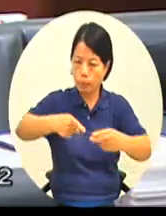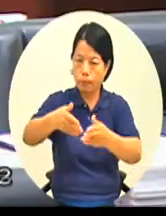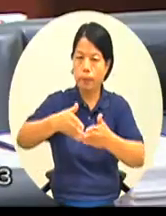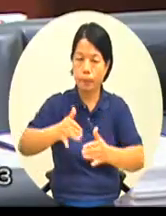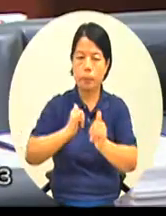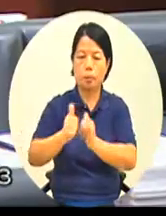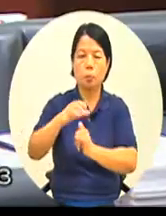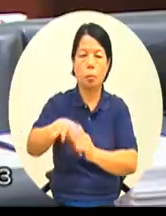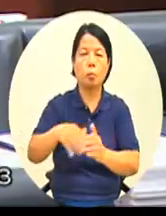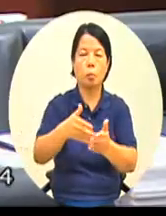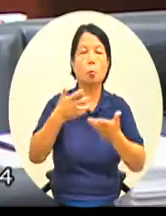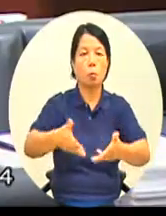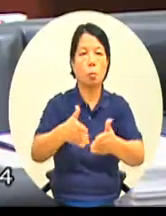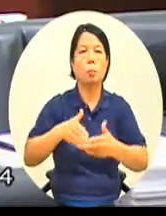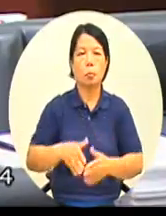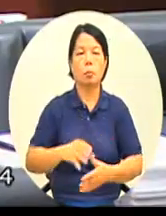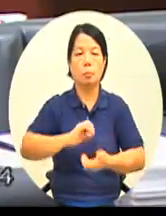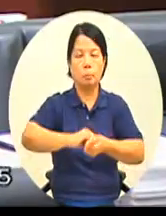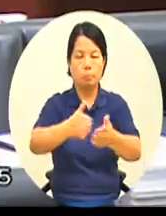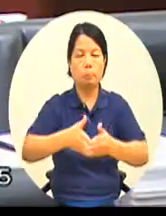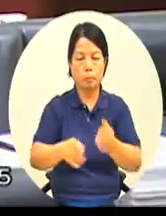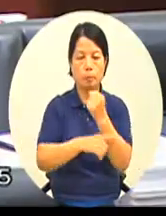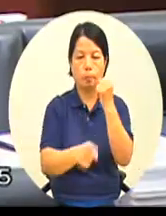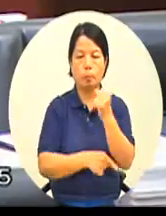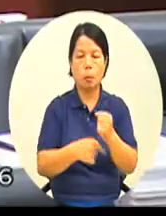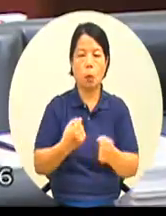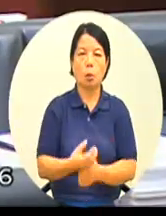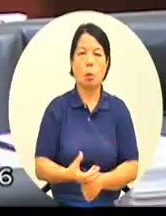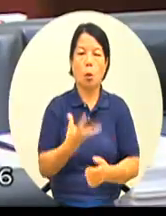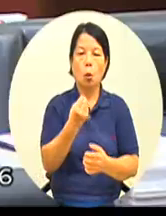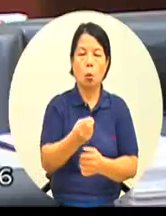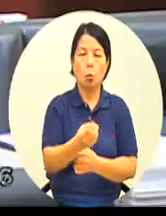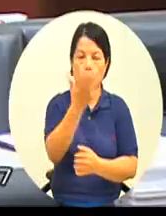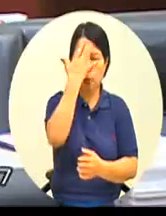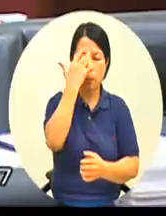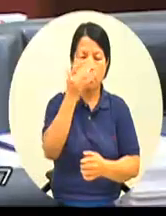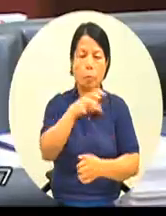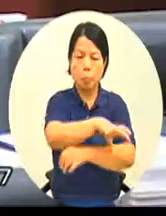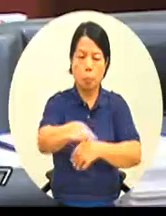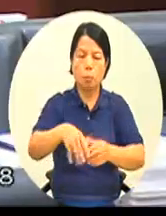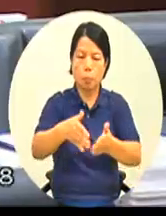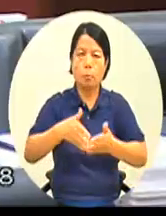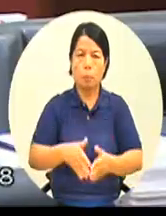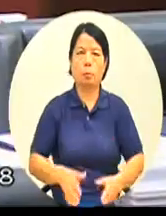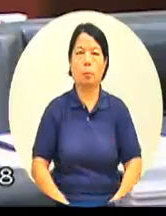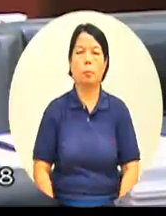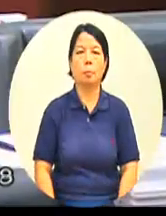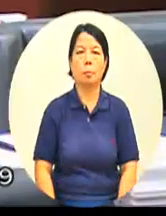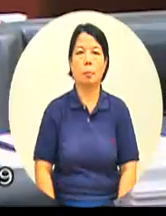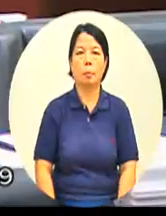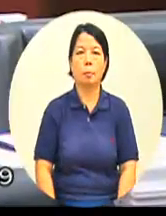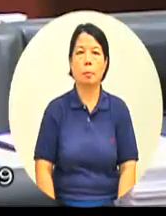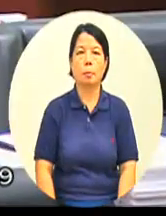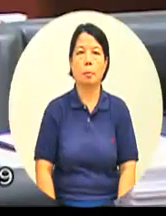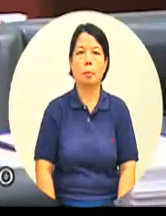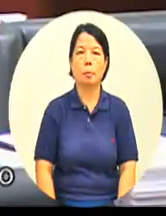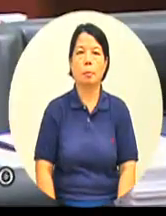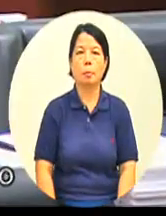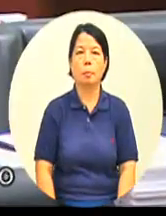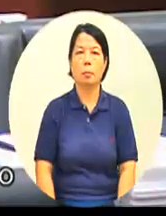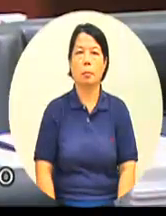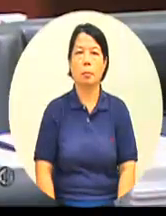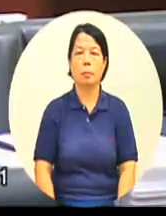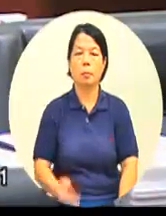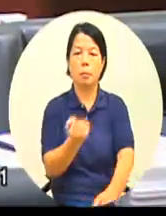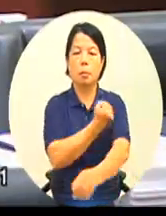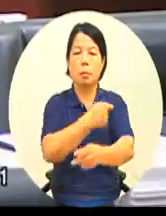重要的一环，所以一定要落实这个无障碍的设施， 是， 好不好？好，谢谢。 谢谢。 那我想要请教一下那个劳工